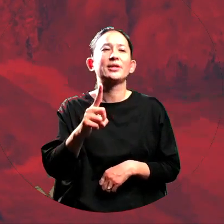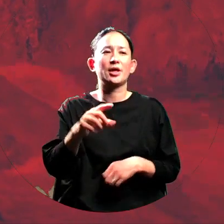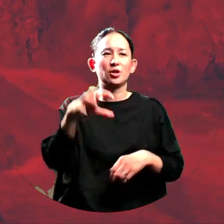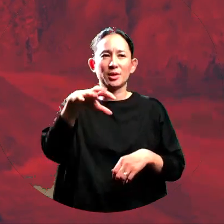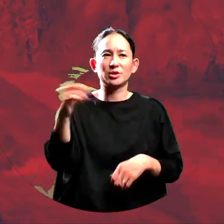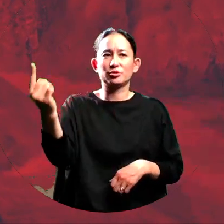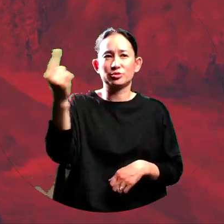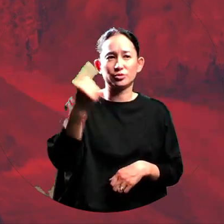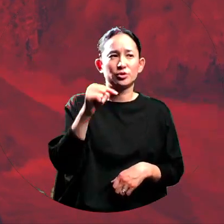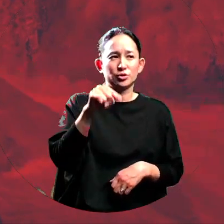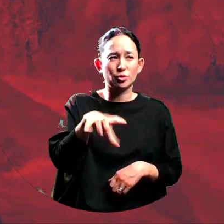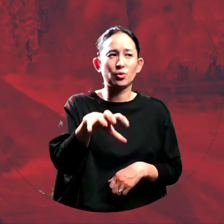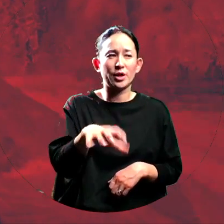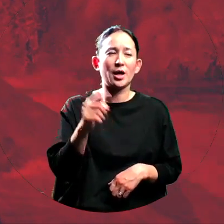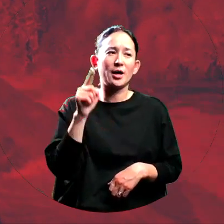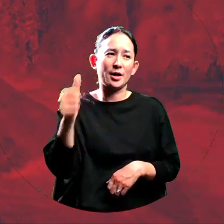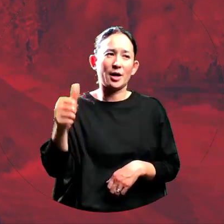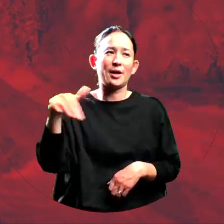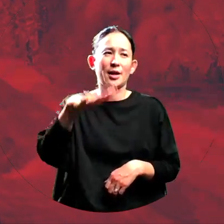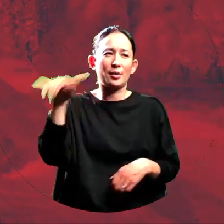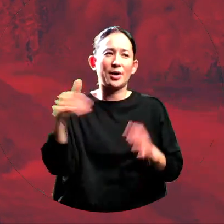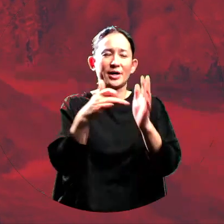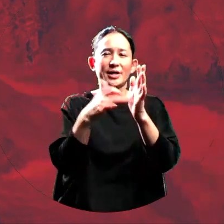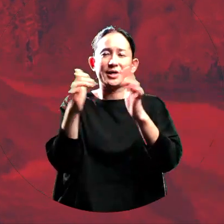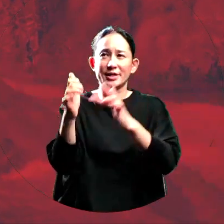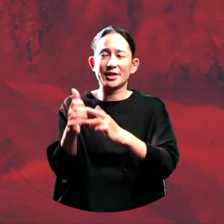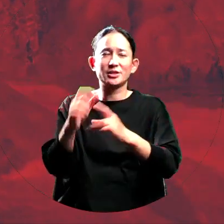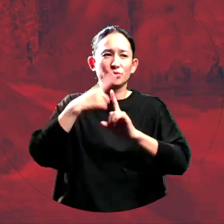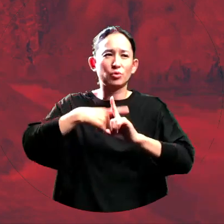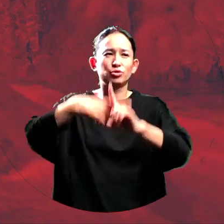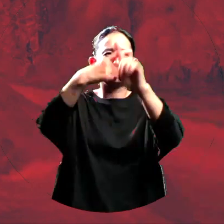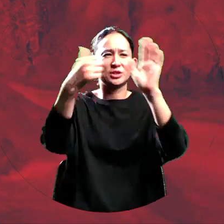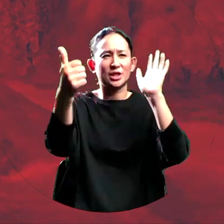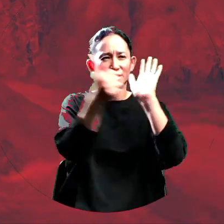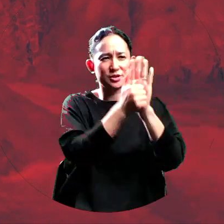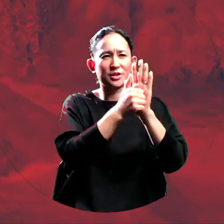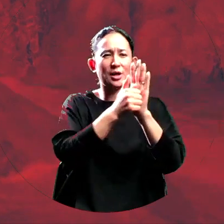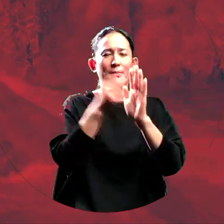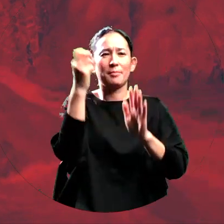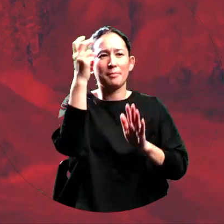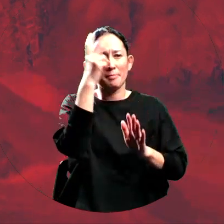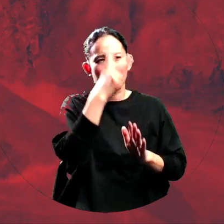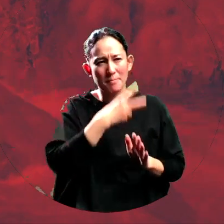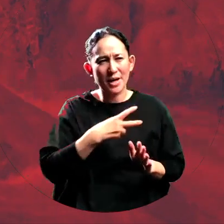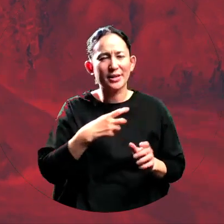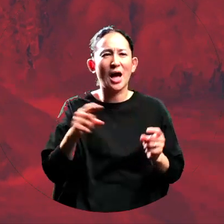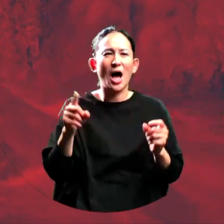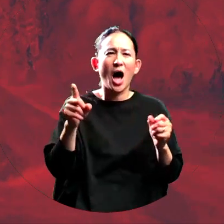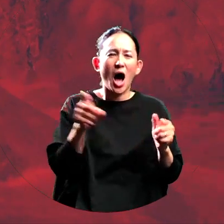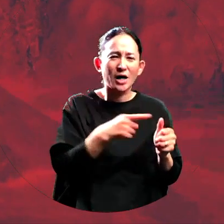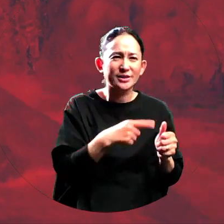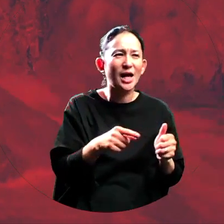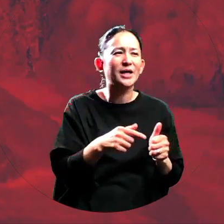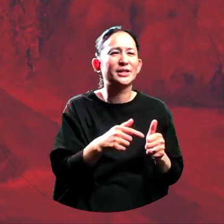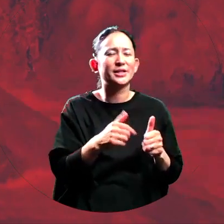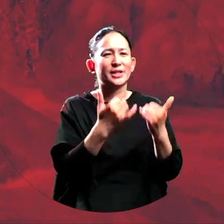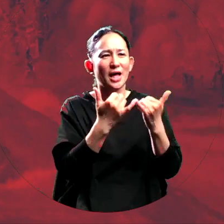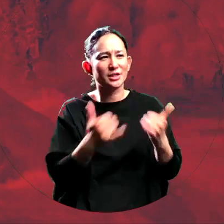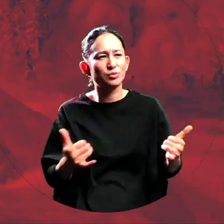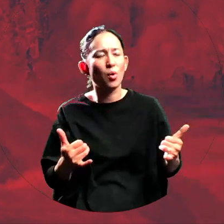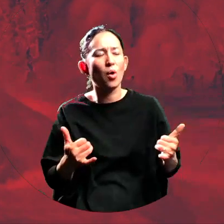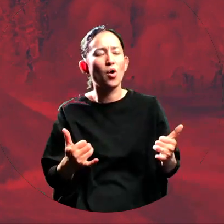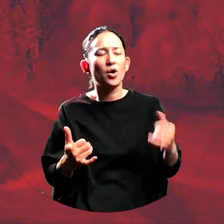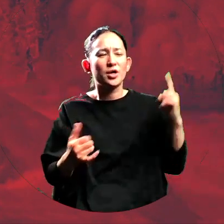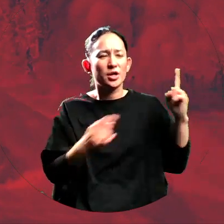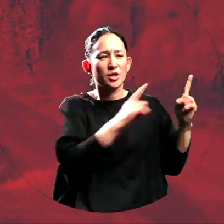ている場所に来ると、そこで彼らはイエスを十字架につけた。また犯罪人たちを一人は右